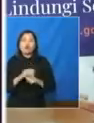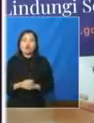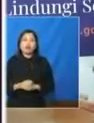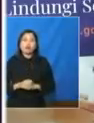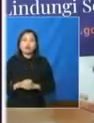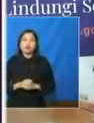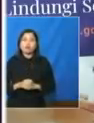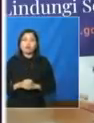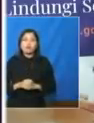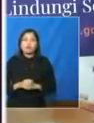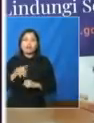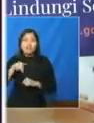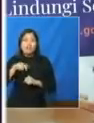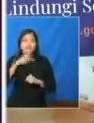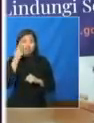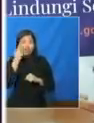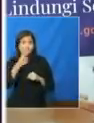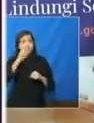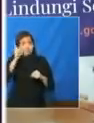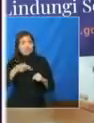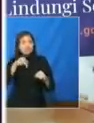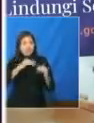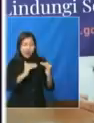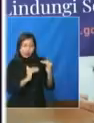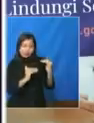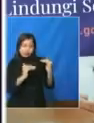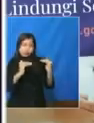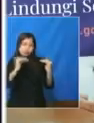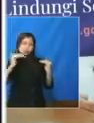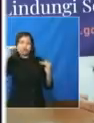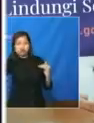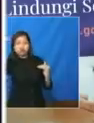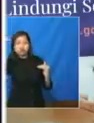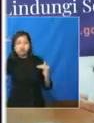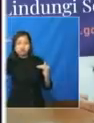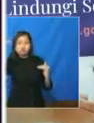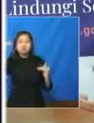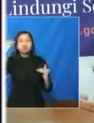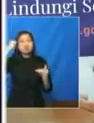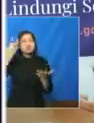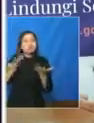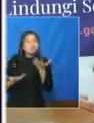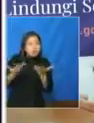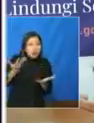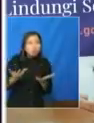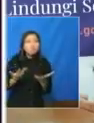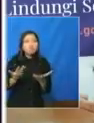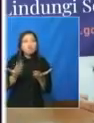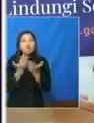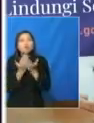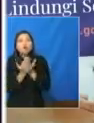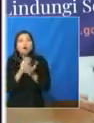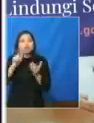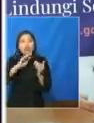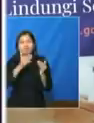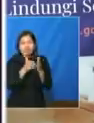mendapatkan gambaran yang semakin naik dan pada saatnya nanti kita prediksikan mudah-mudahan tidak terjadi terlalu panjang